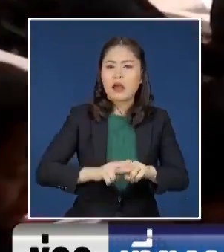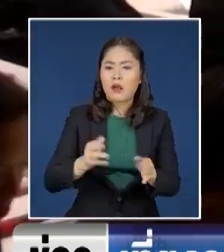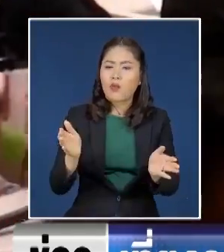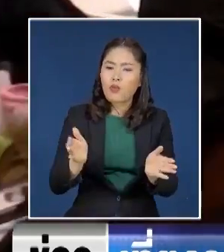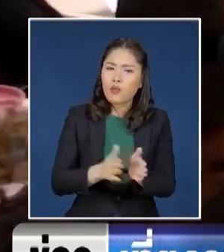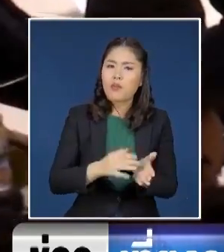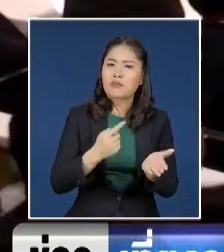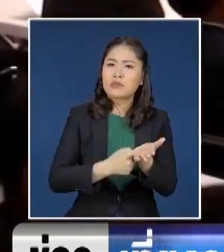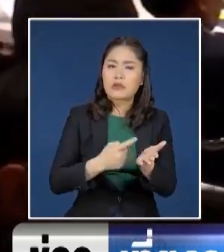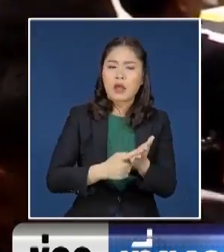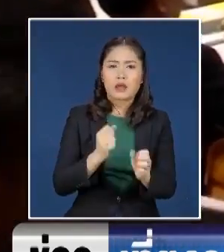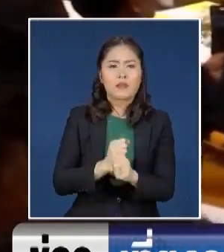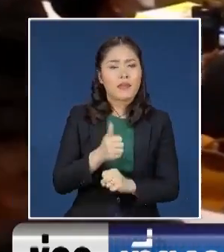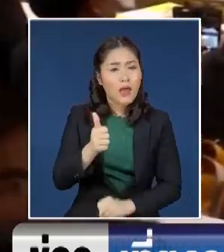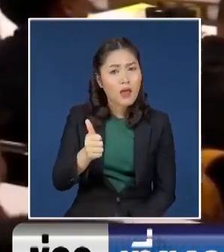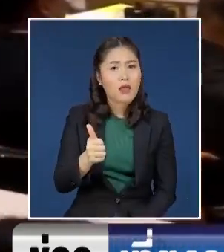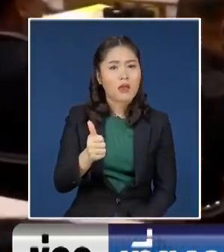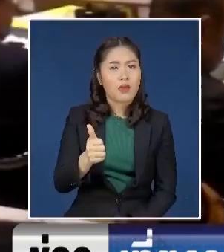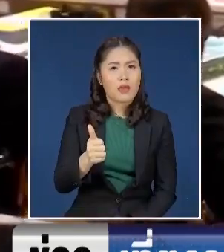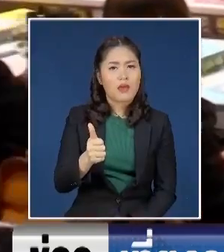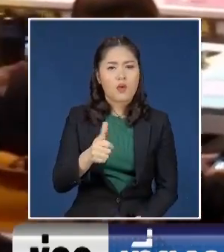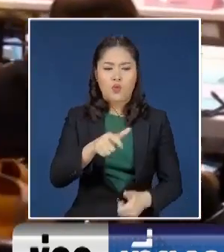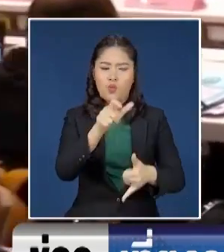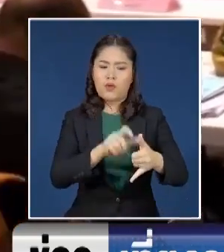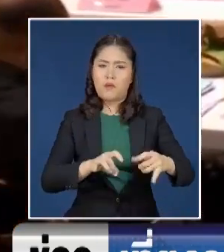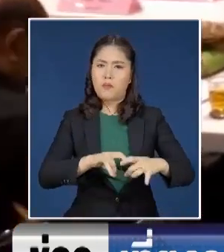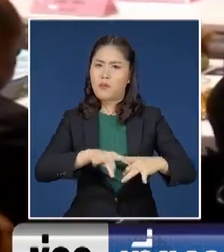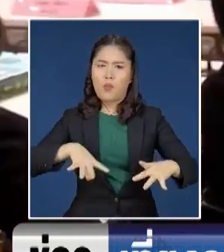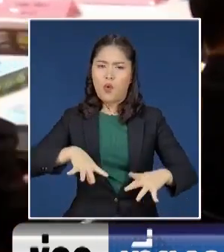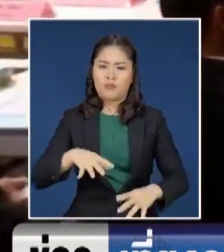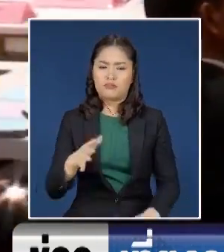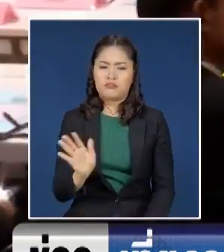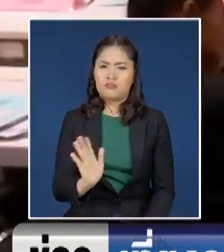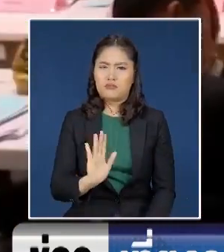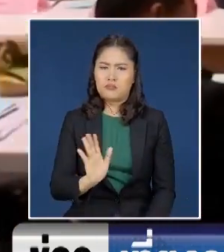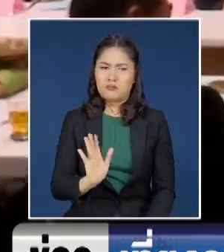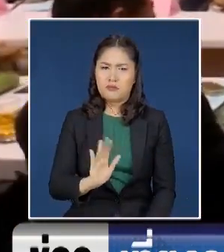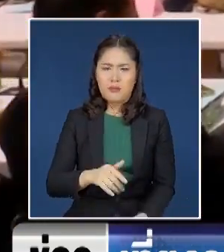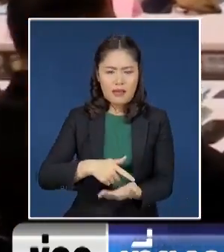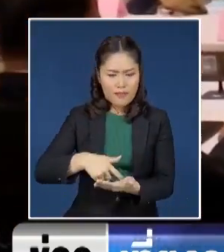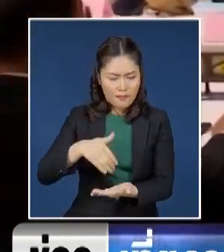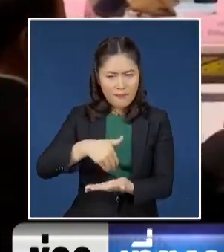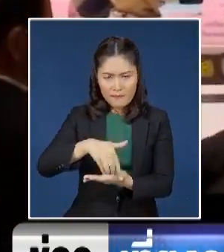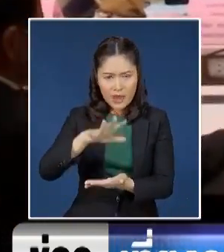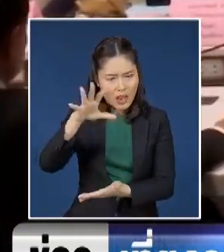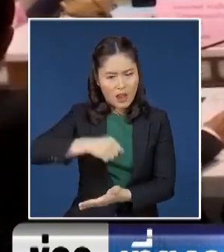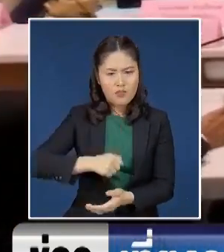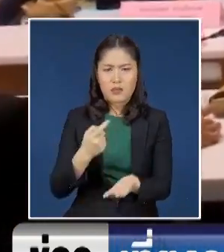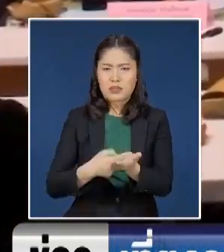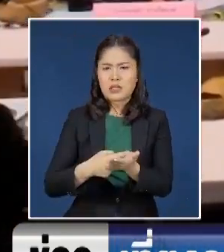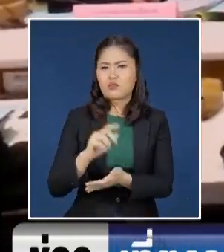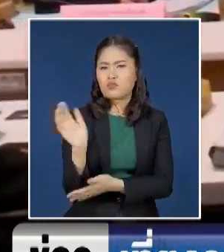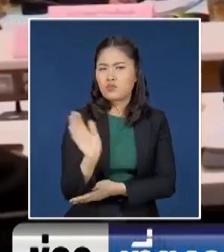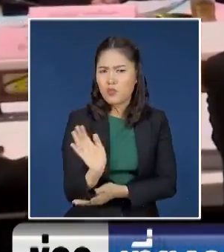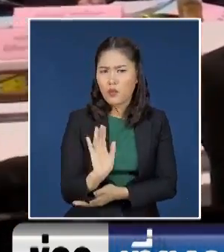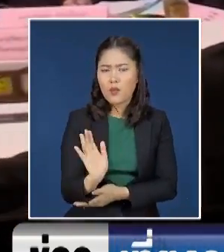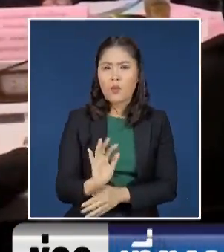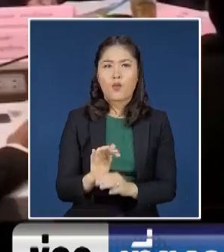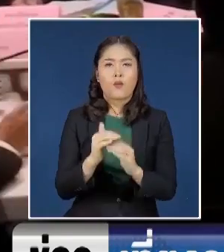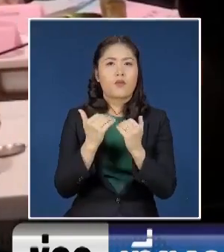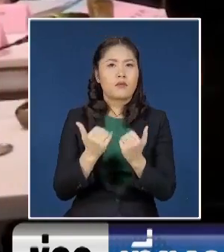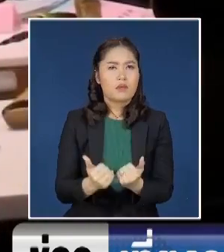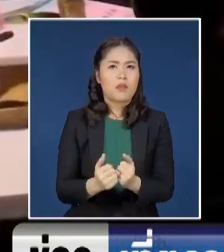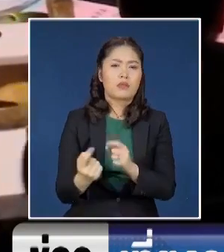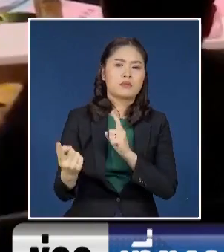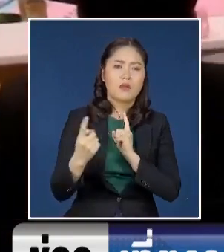านั่งเป็นที่ปรึกษาได้ยังไงคุณสมบัติไม่พร้อมไม่แบบไม่เหมาะสมแบบนี้ไม่ควรจะมานั่งหัวโต๊ะด้วยซ้ำนะฮะแล้วก็มีการถ